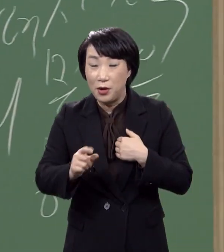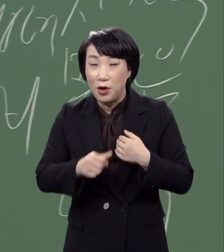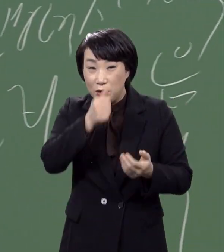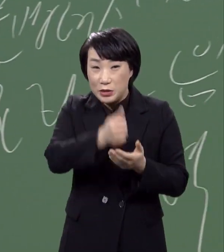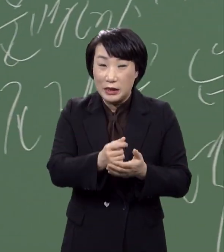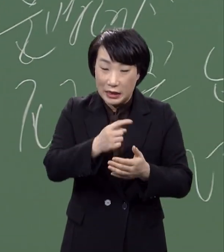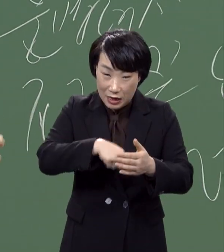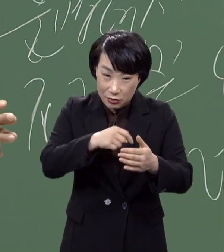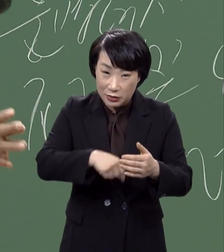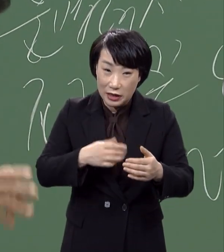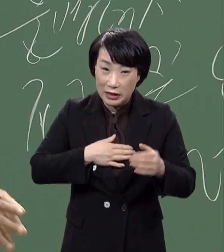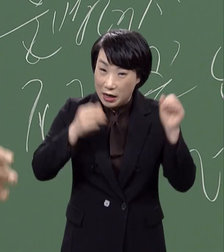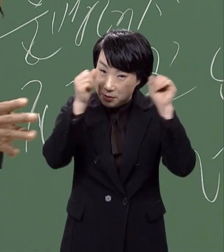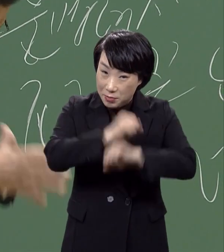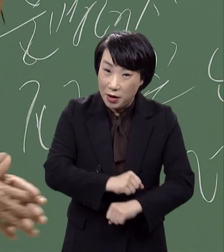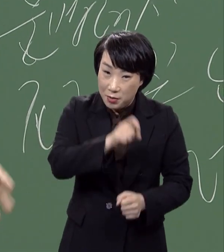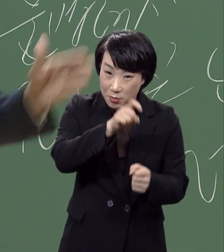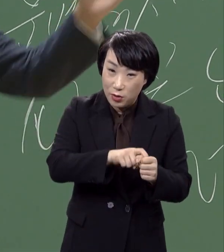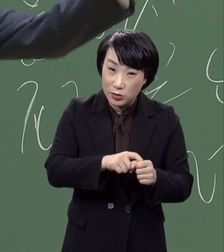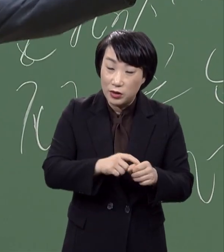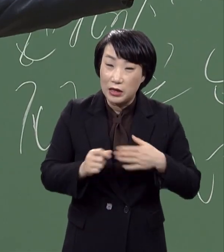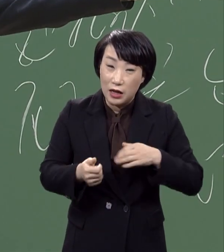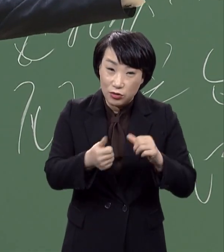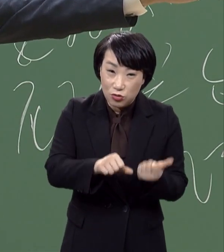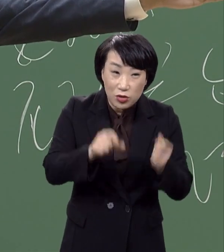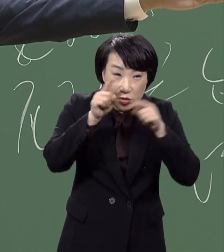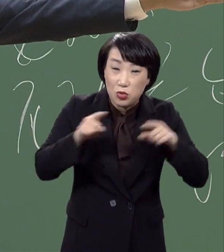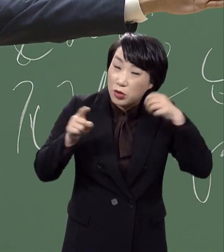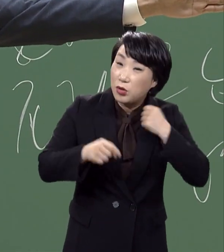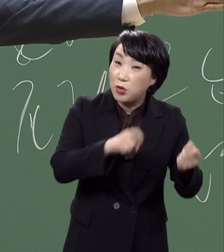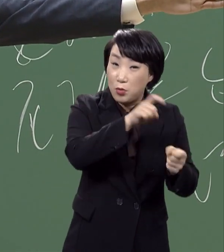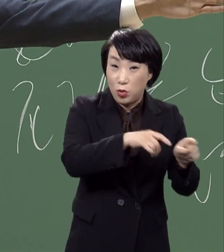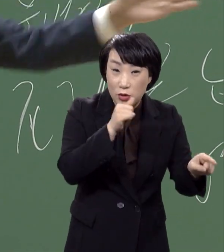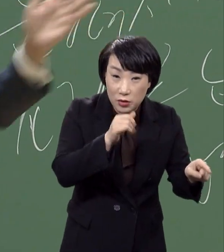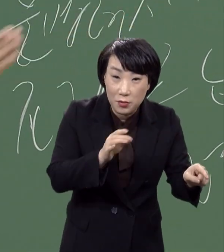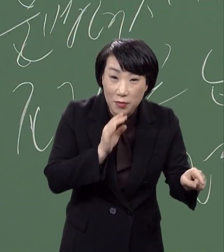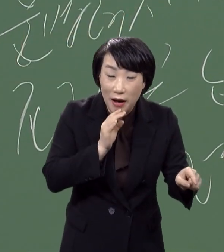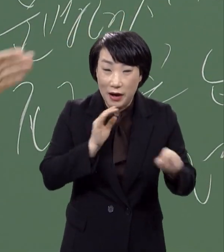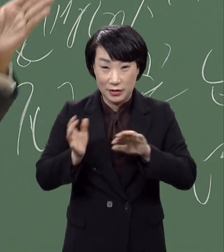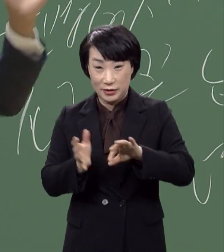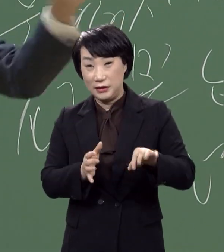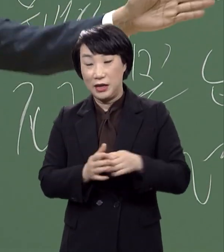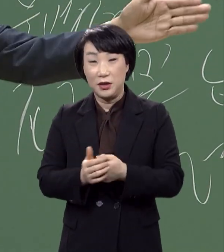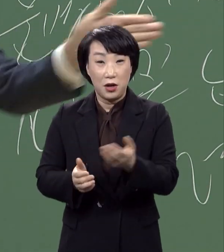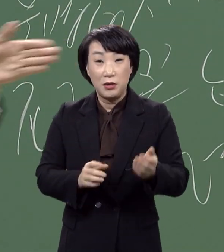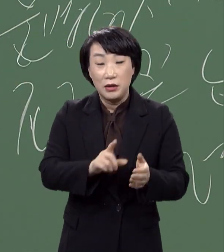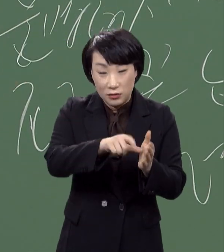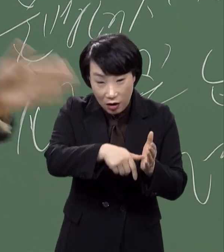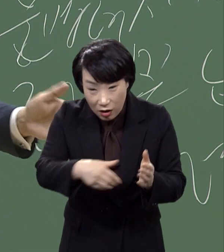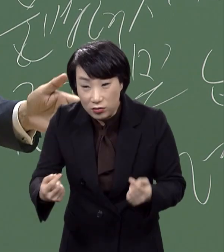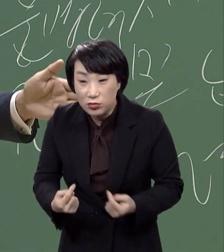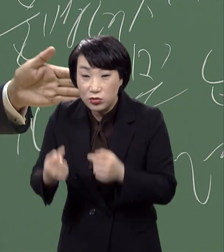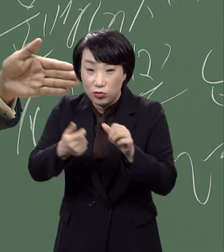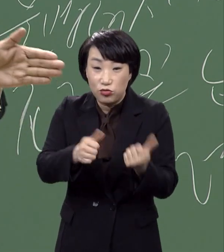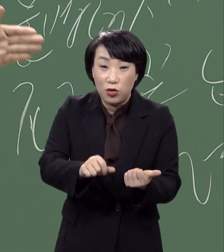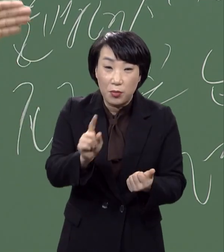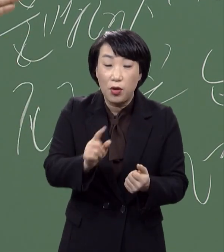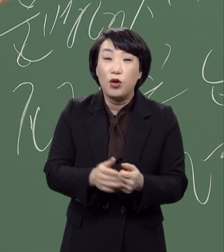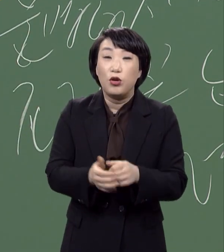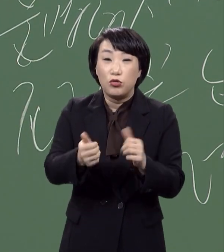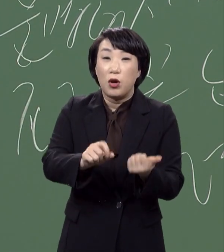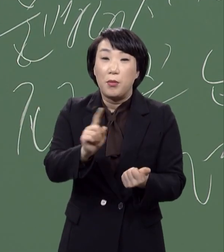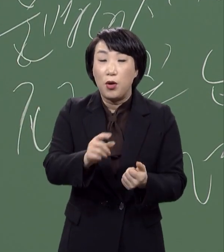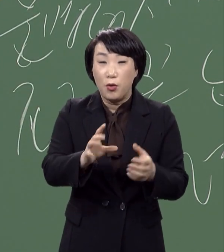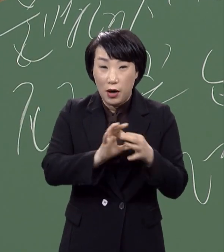죄 아래서 멸망시켜 죽여서 지옥 보내려고 하지만, 자연수명에 죽든 어떻게 죽든